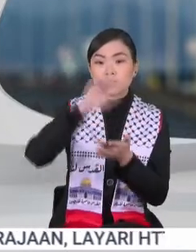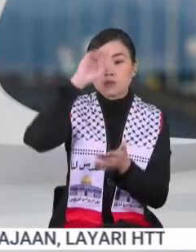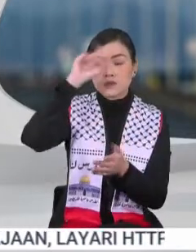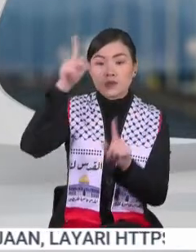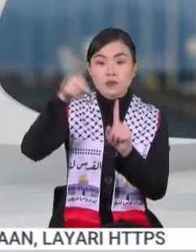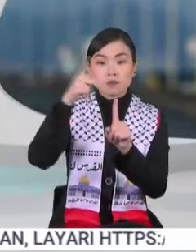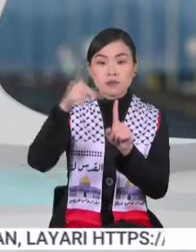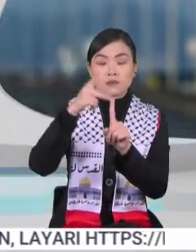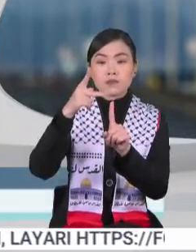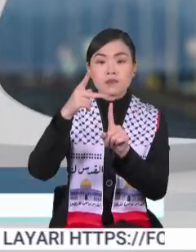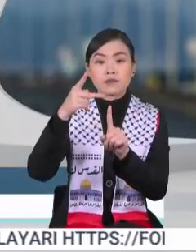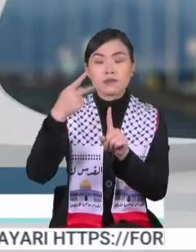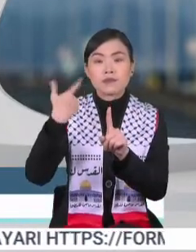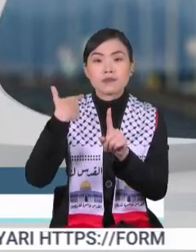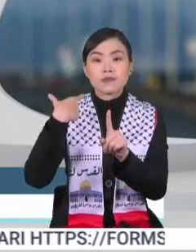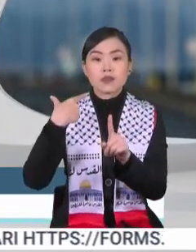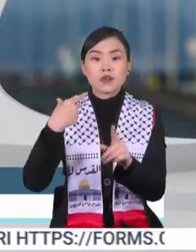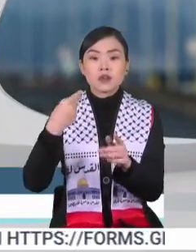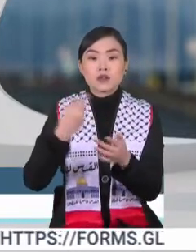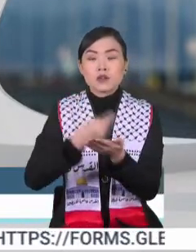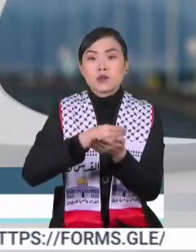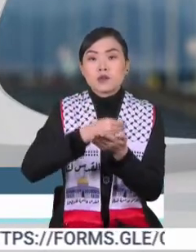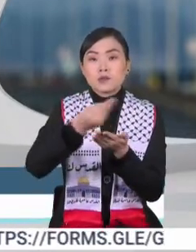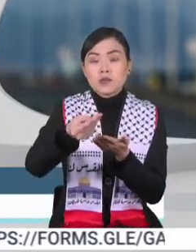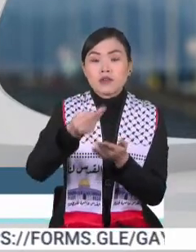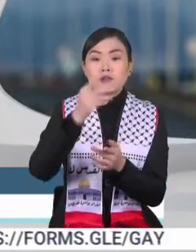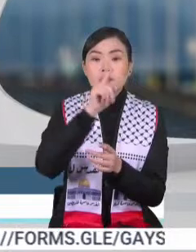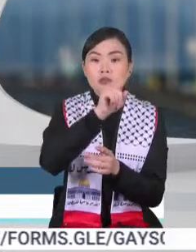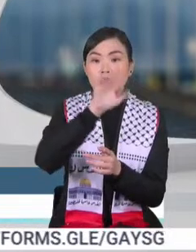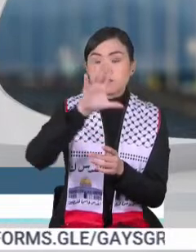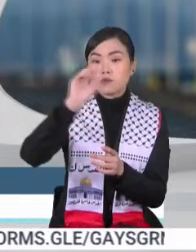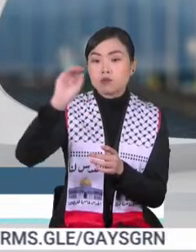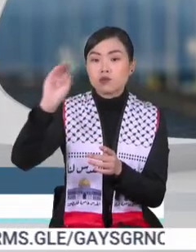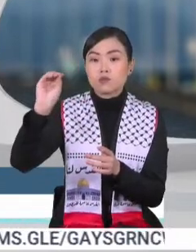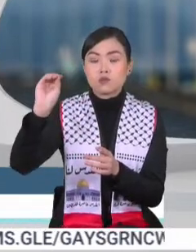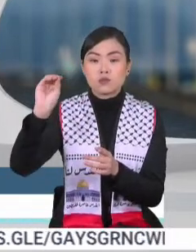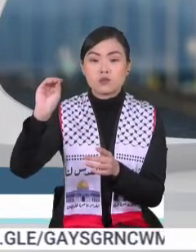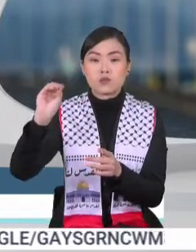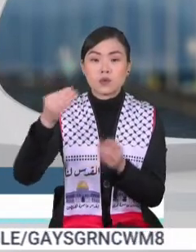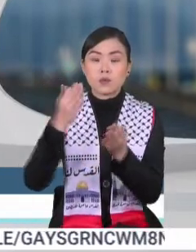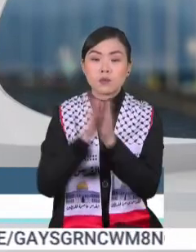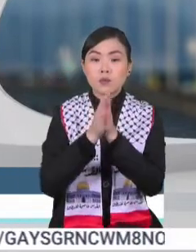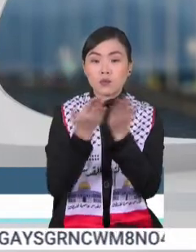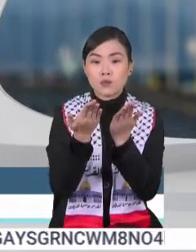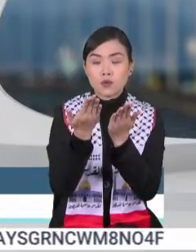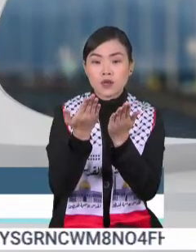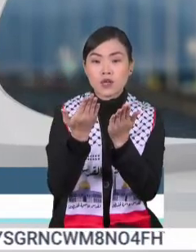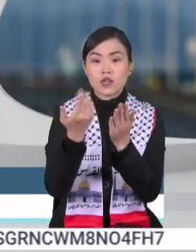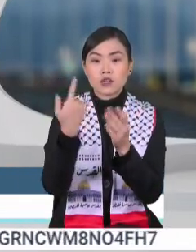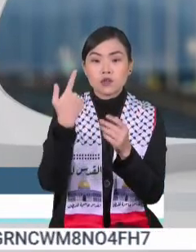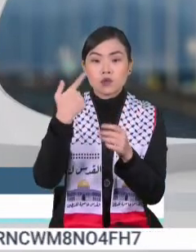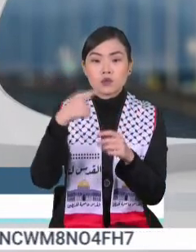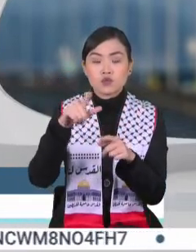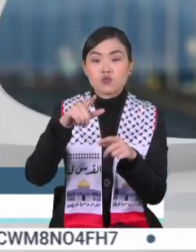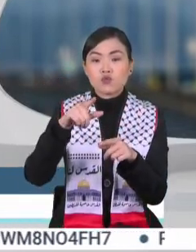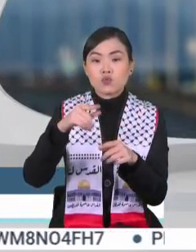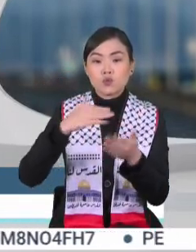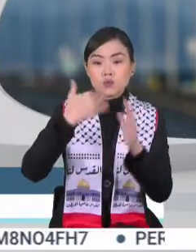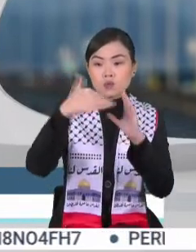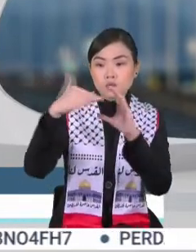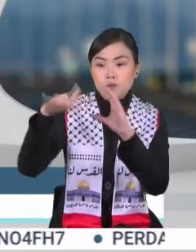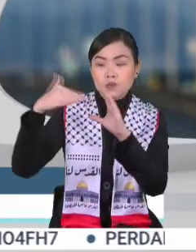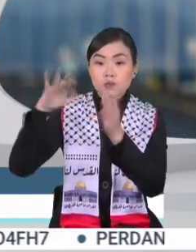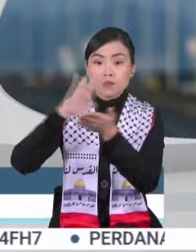Agih lebih 15,500 buku latihan dan rujukan ke 28 sekolah jenis kebangsaan Tamil